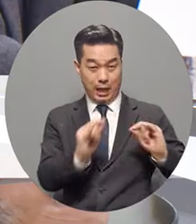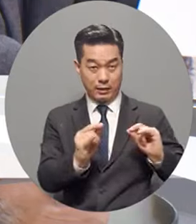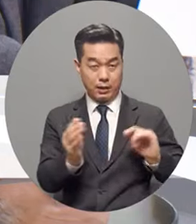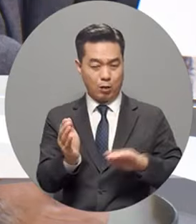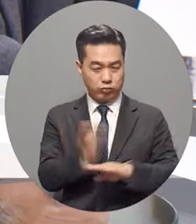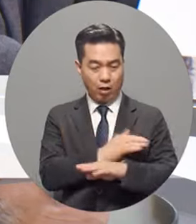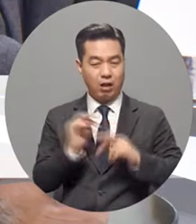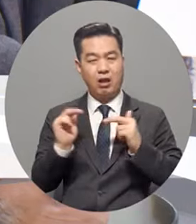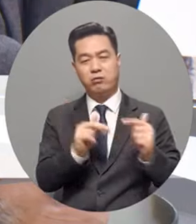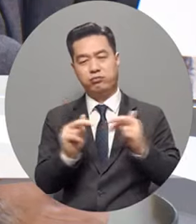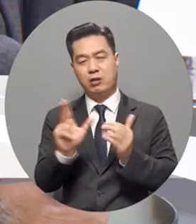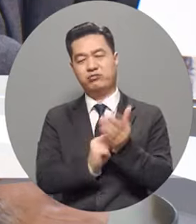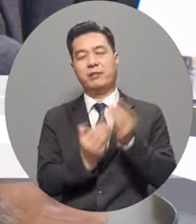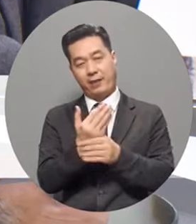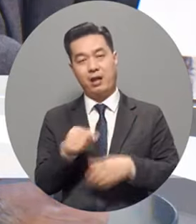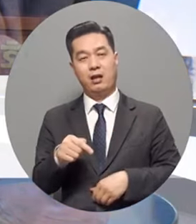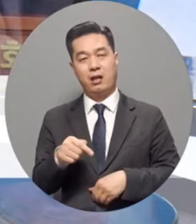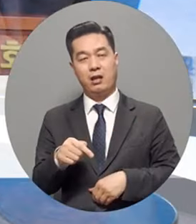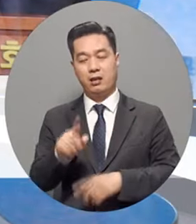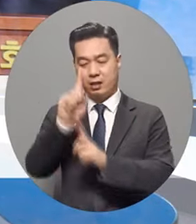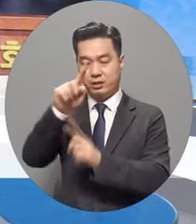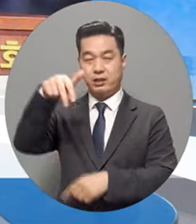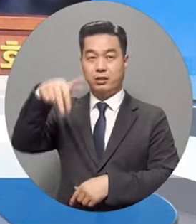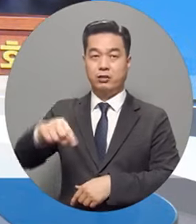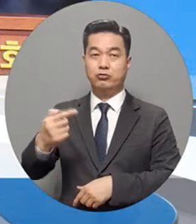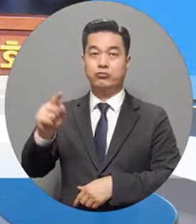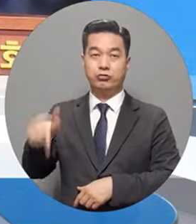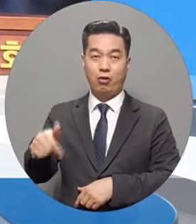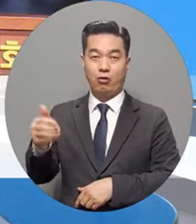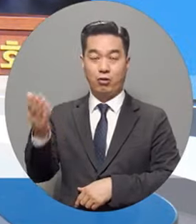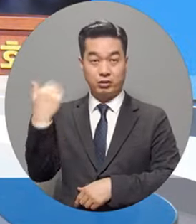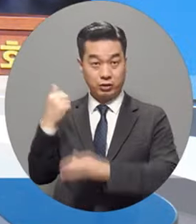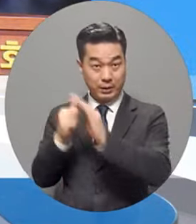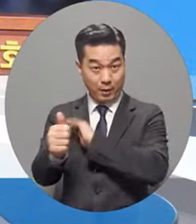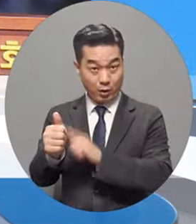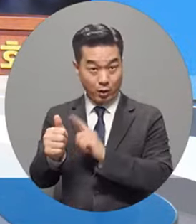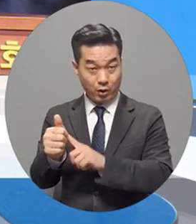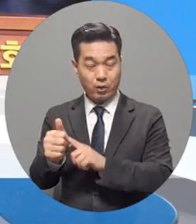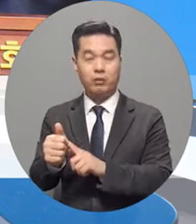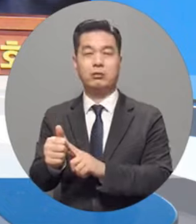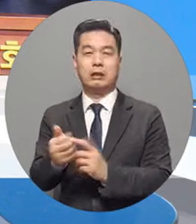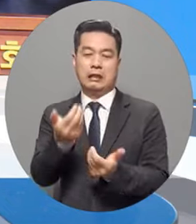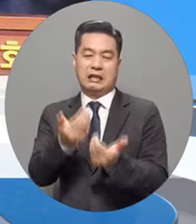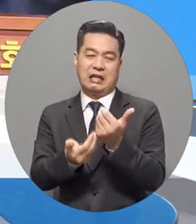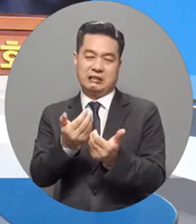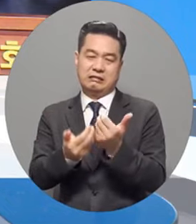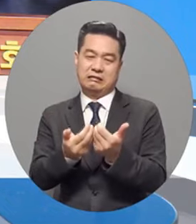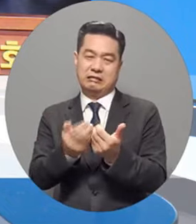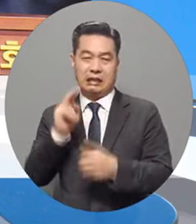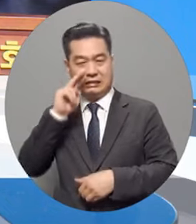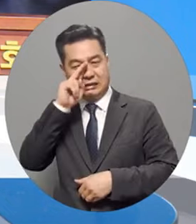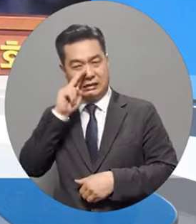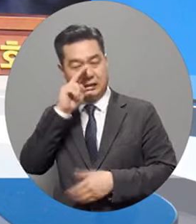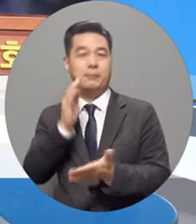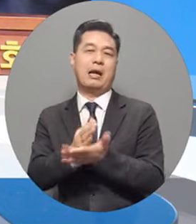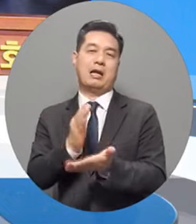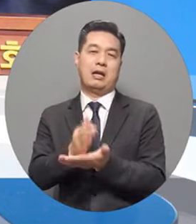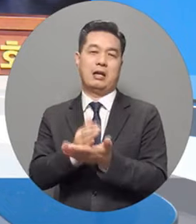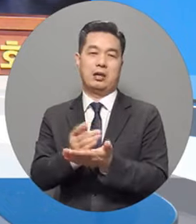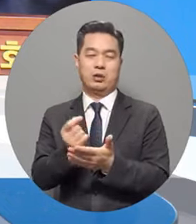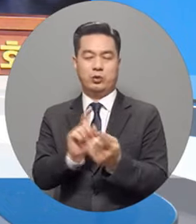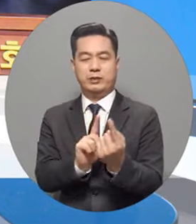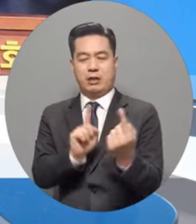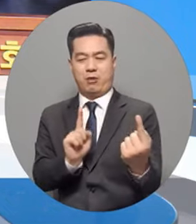불협화음이 노출된 건데 이준석 대표는 정책 경쟁 이외에는 갈등도 시기도 할 필요가 없다며 조금씩 거리를